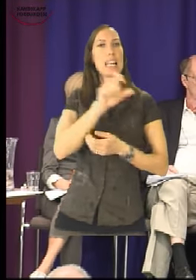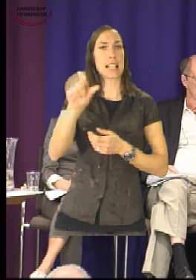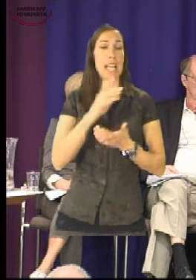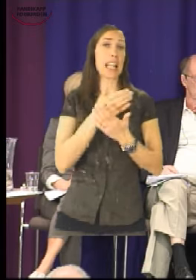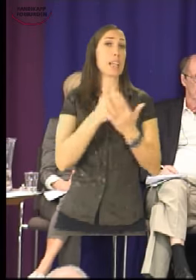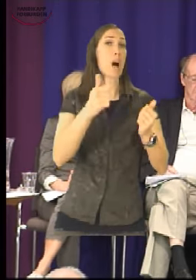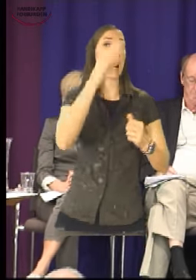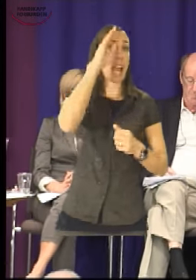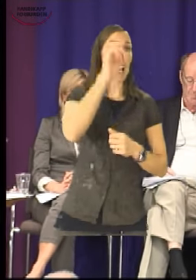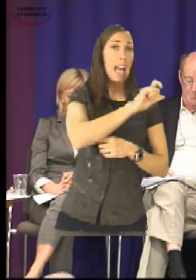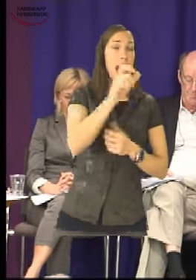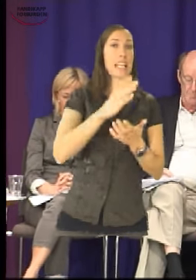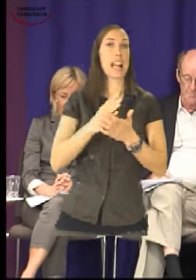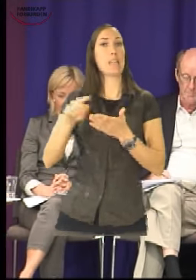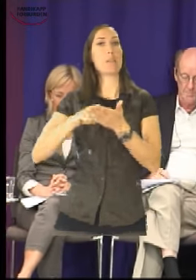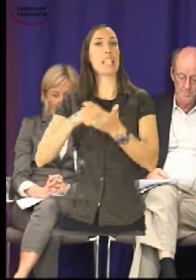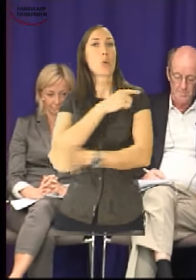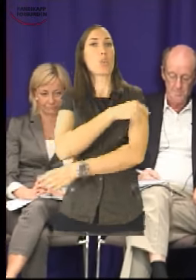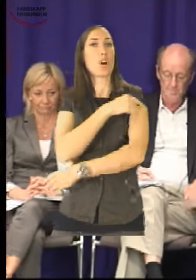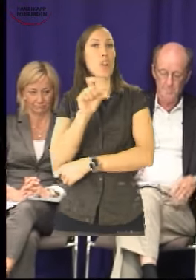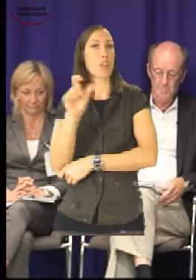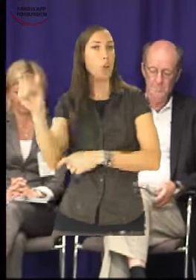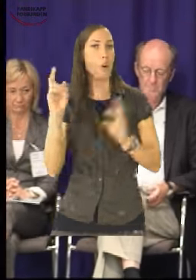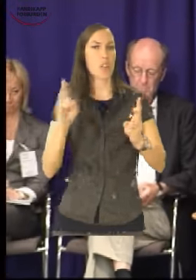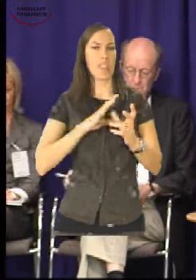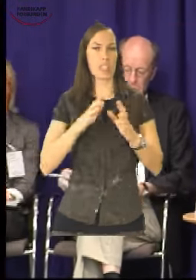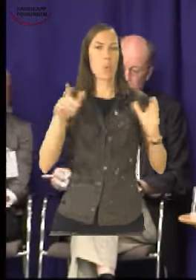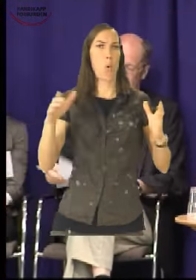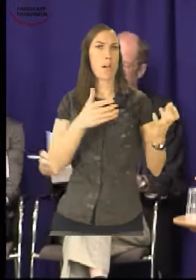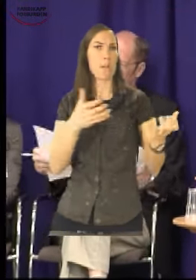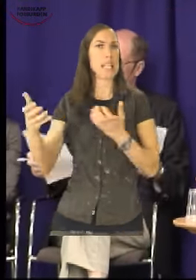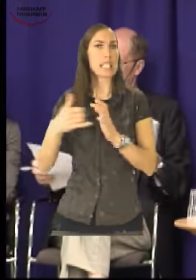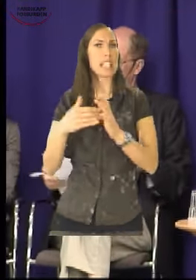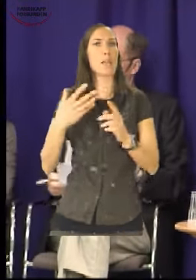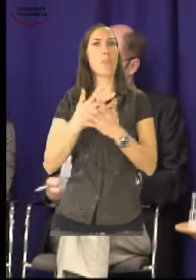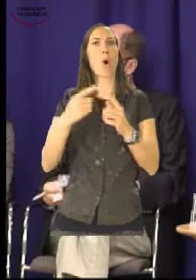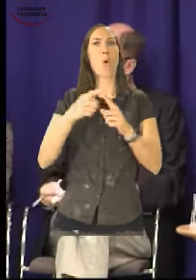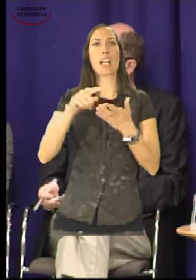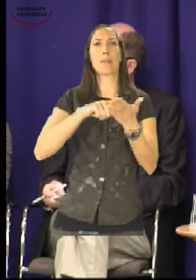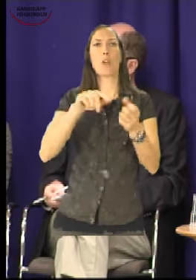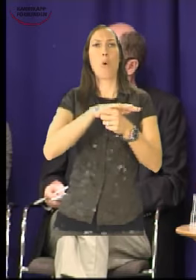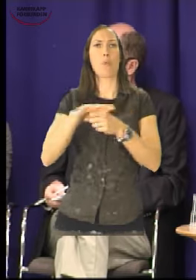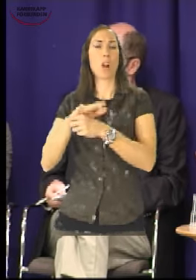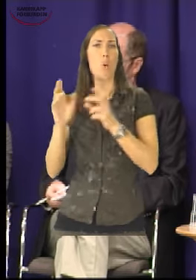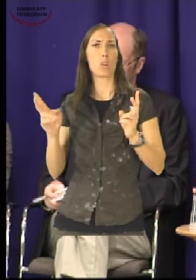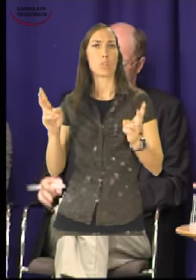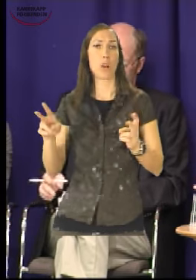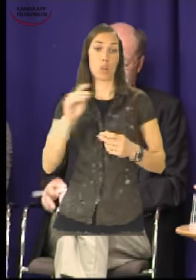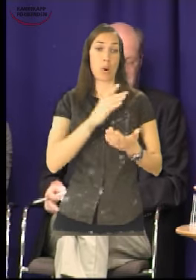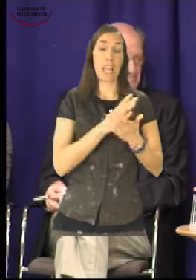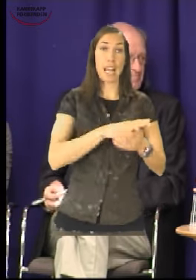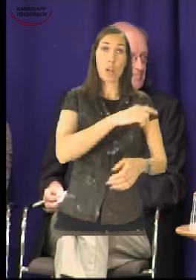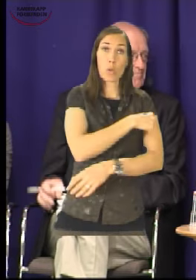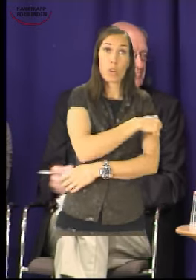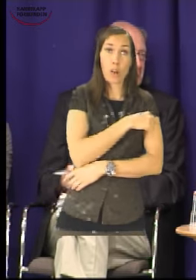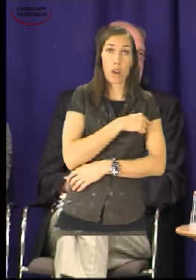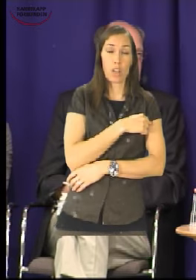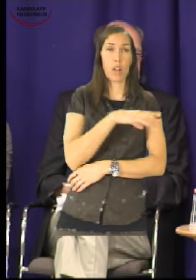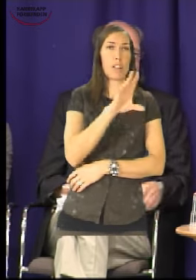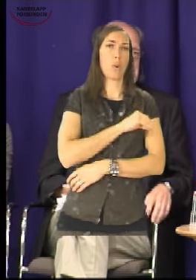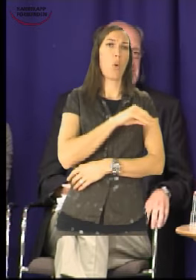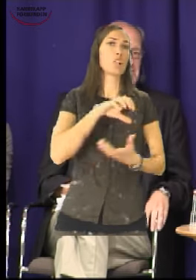exempel specialistsjuksköterskor som det råder stor brist på i många specialiteter. Och när det gäller sjuksköterskorna, där kan